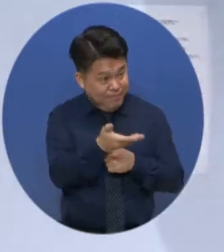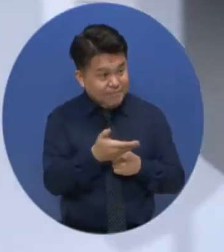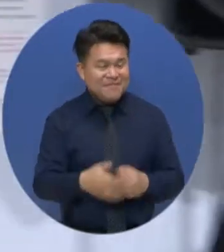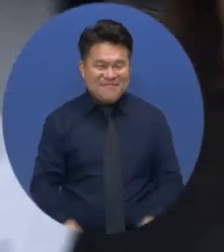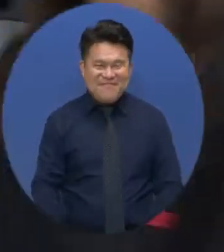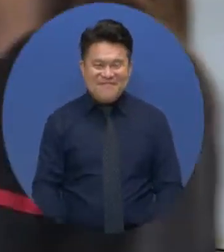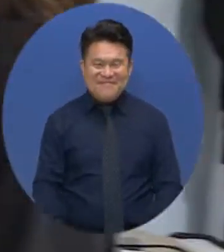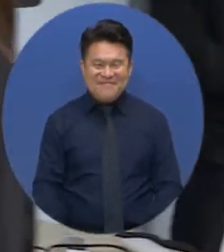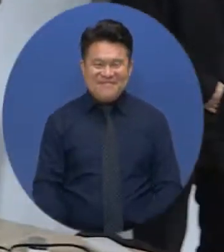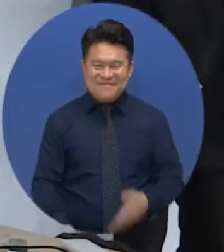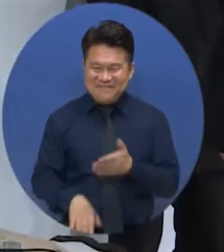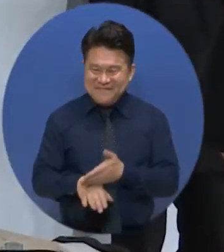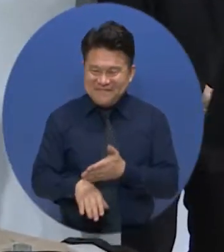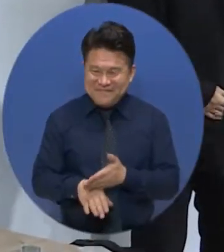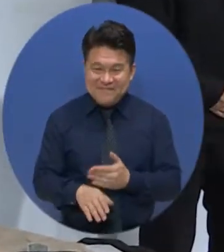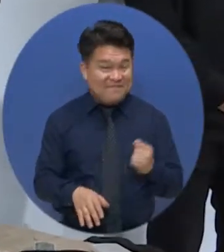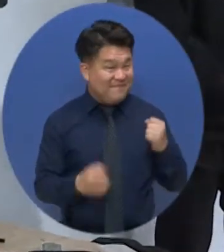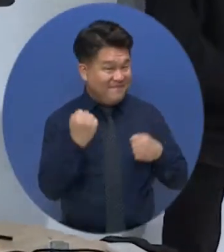같아요.